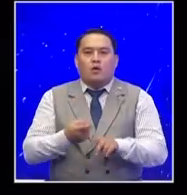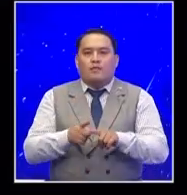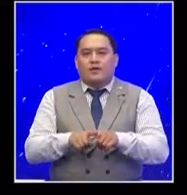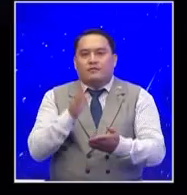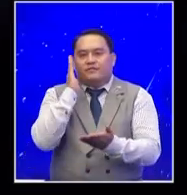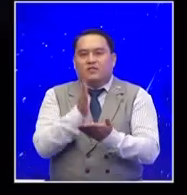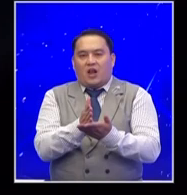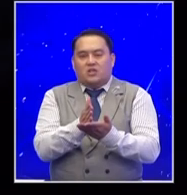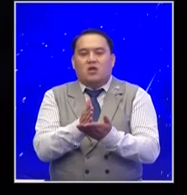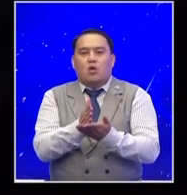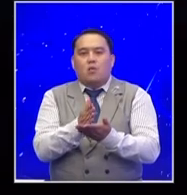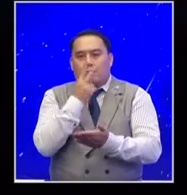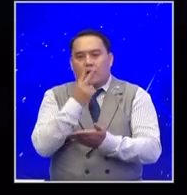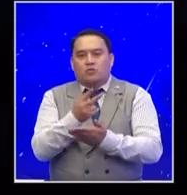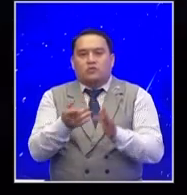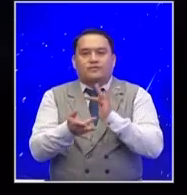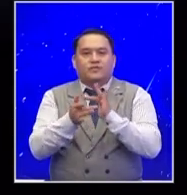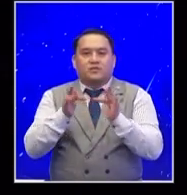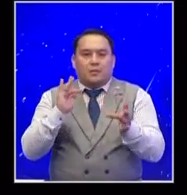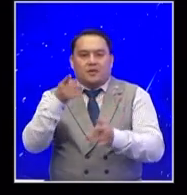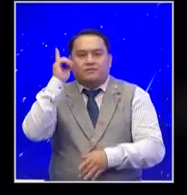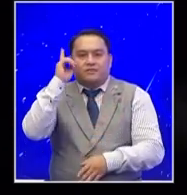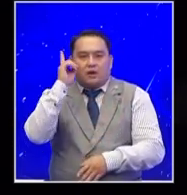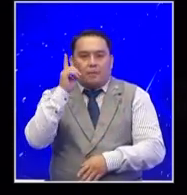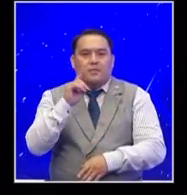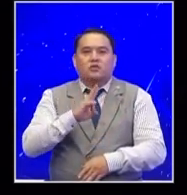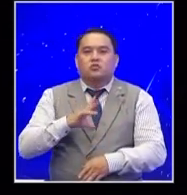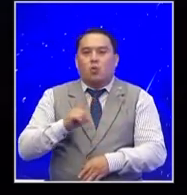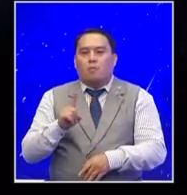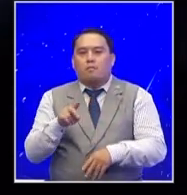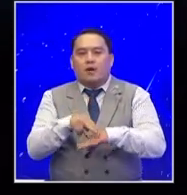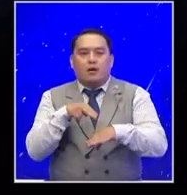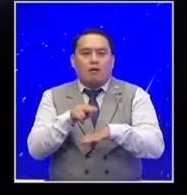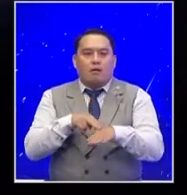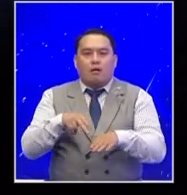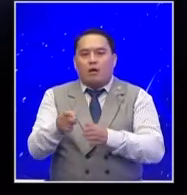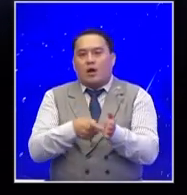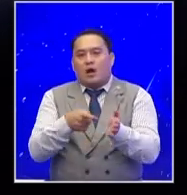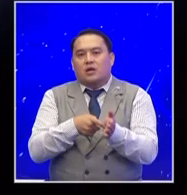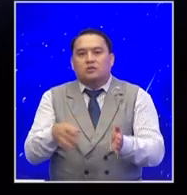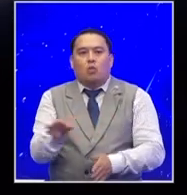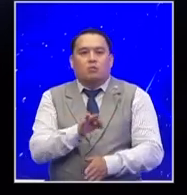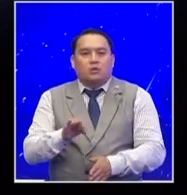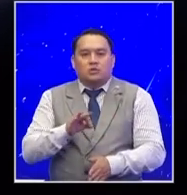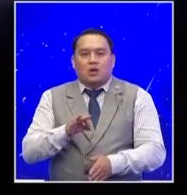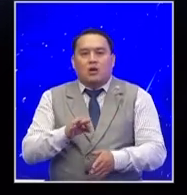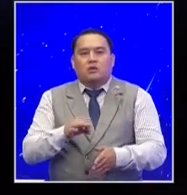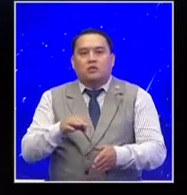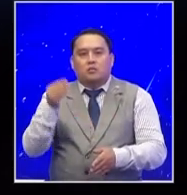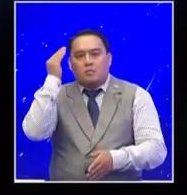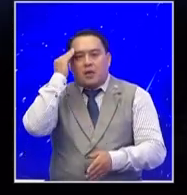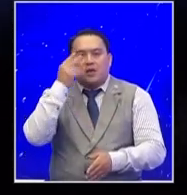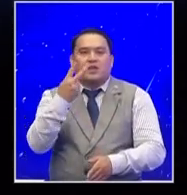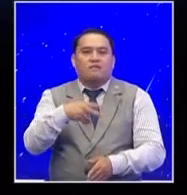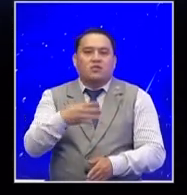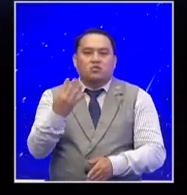по встречке и опубликовали в социальной сети Instagram. Сотрудники департамента полиции Карагандинской области приняли соответствующие